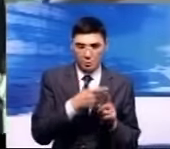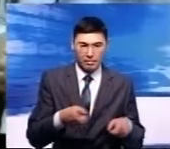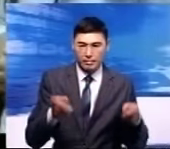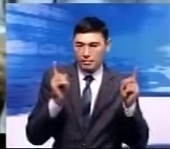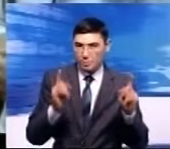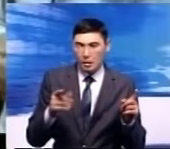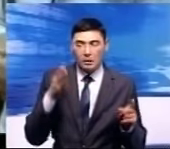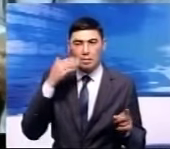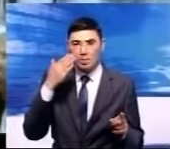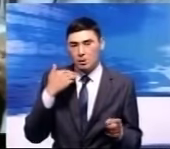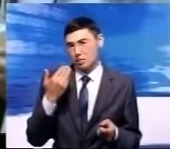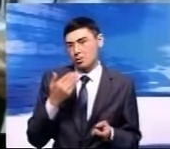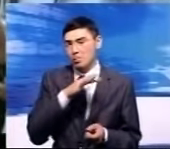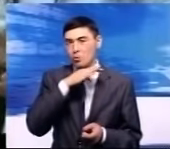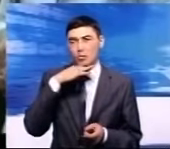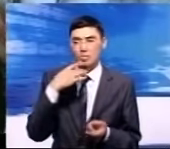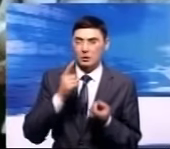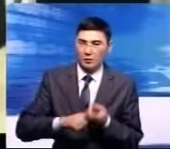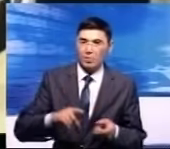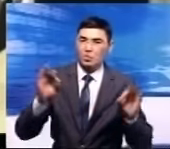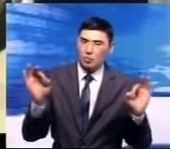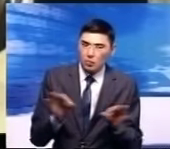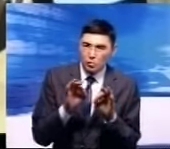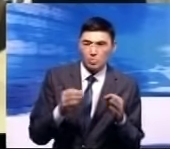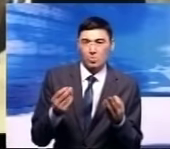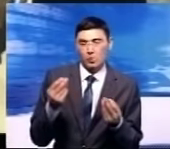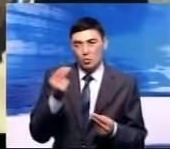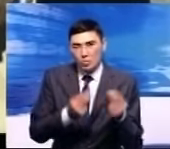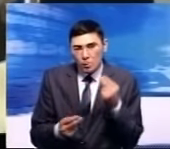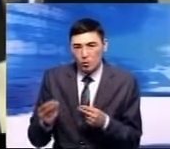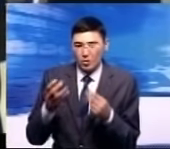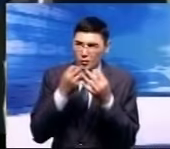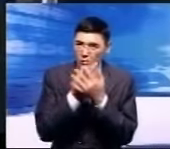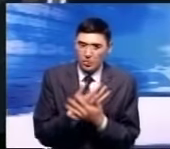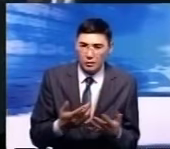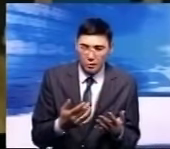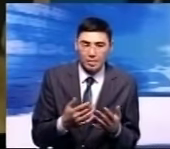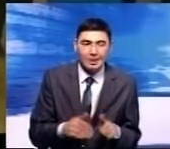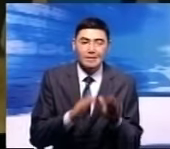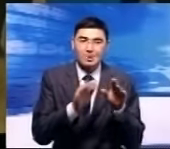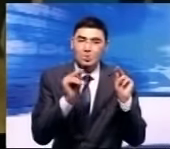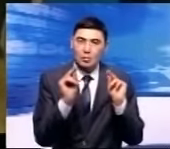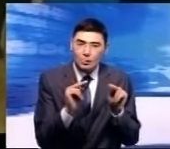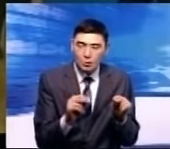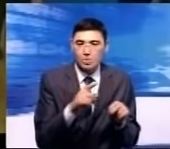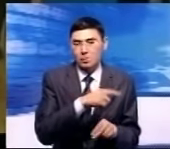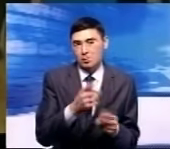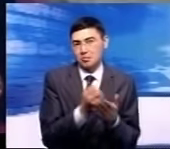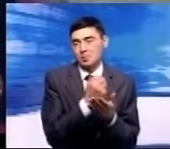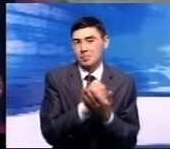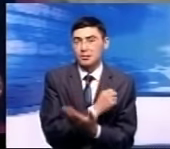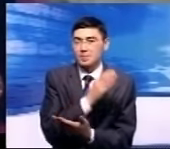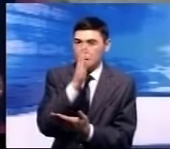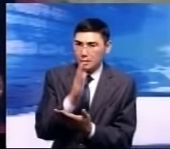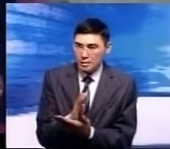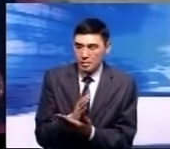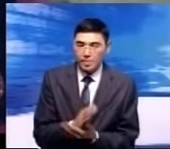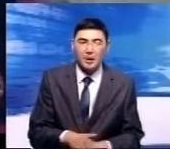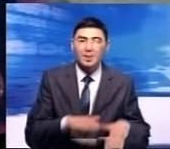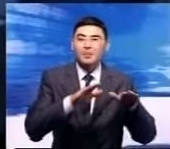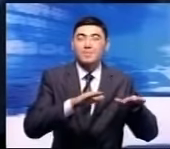значительных успехов в музыкальном и художественном образовании детей. Как говорят организаторы, в этом году в выставке представлено